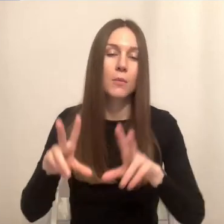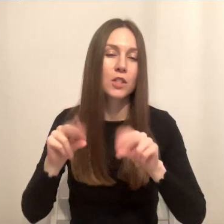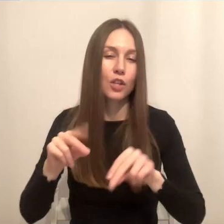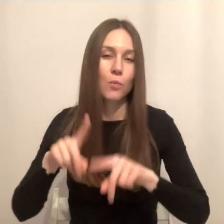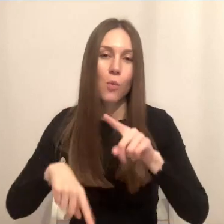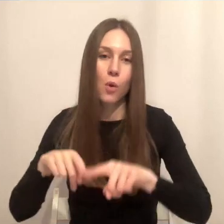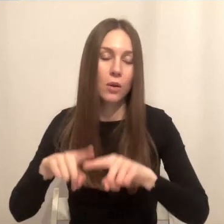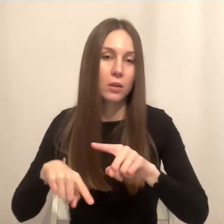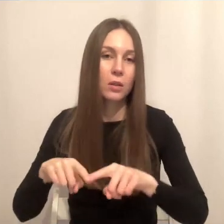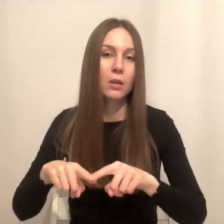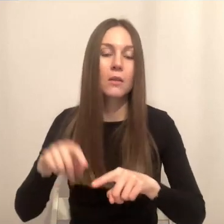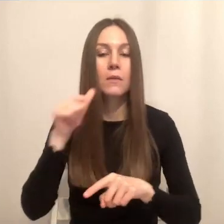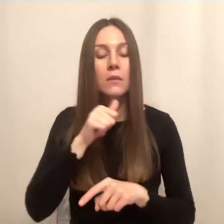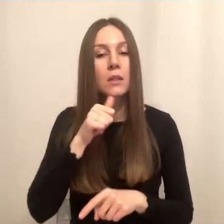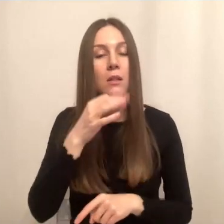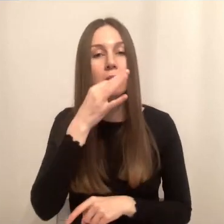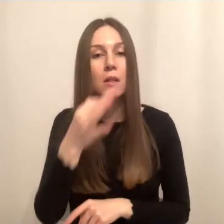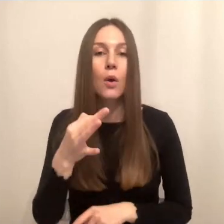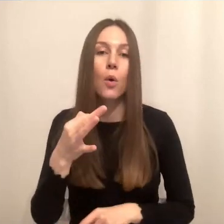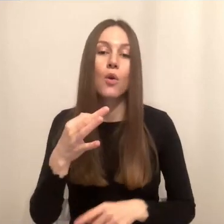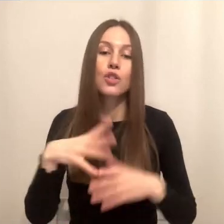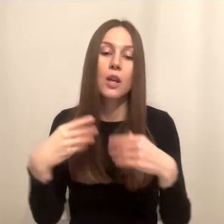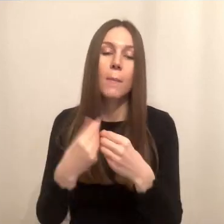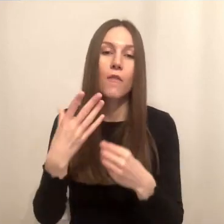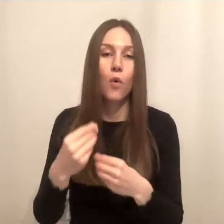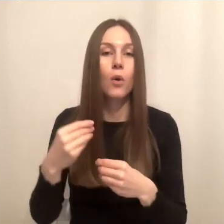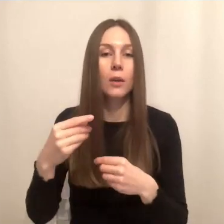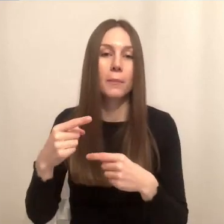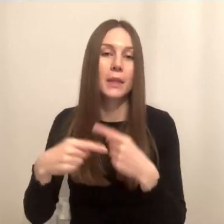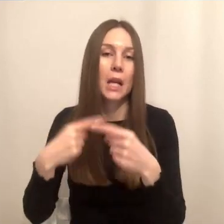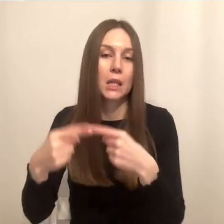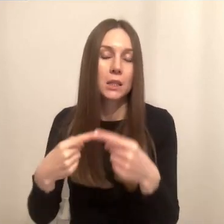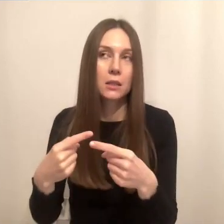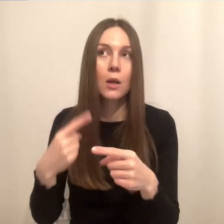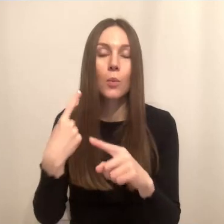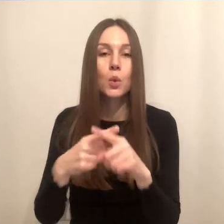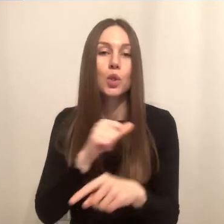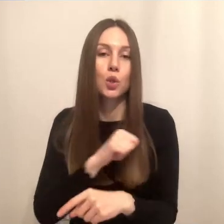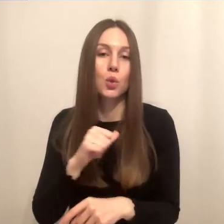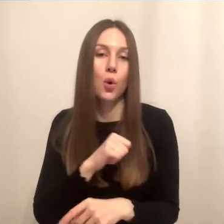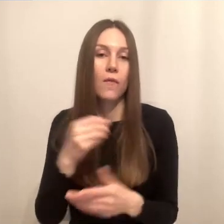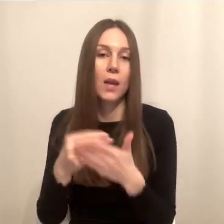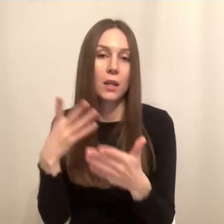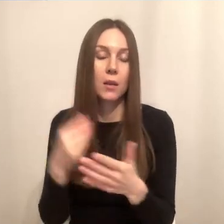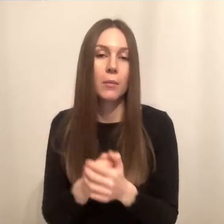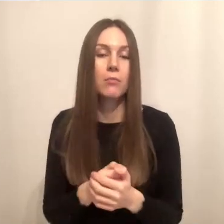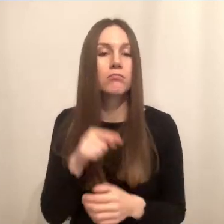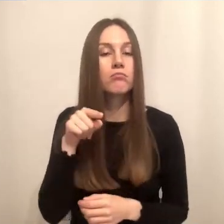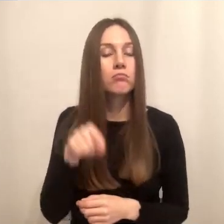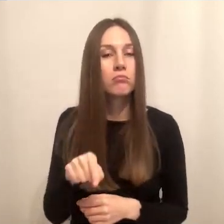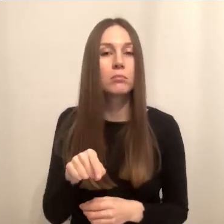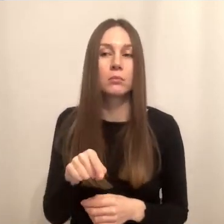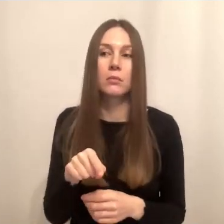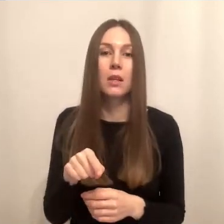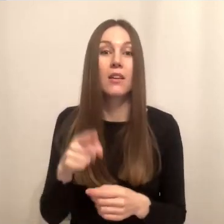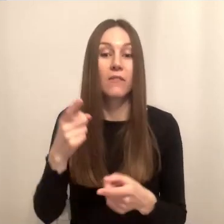Visada pasisakome už tradicinės šeimas ir už krikščioniškas vertybės. Tai kelvedis, kuris formuoja visą kitą